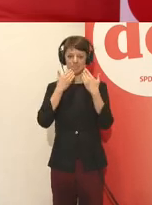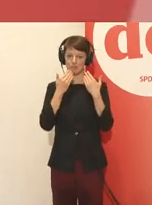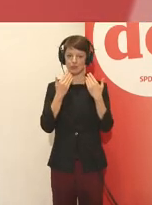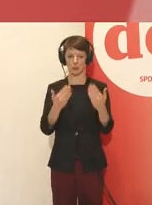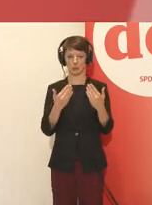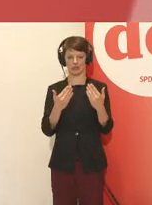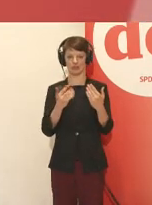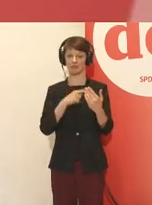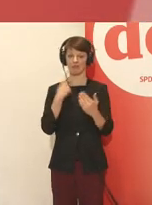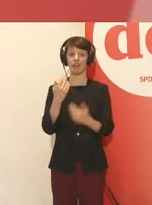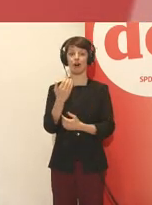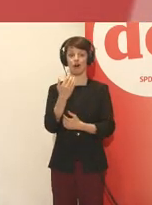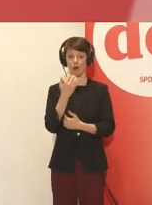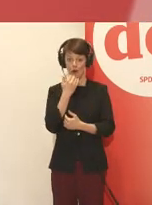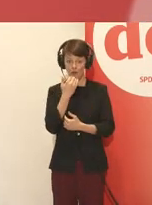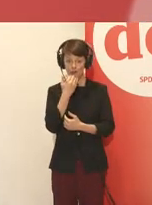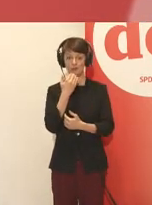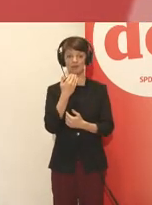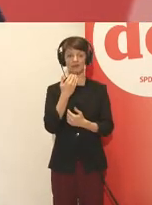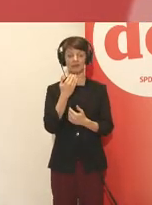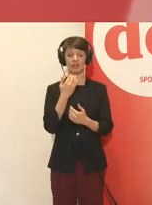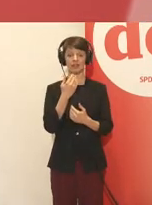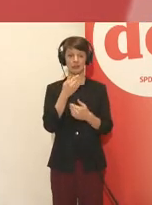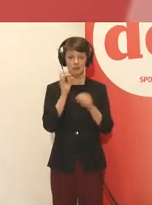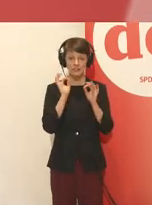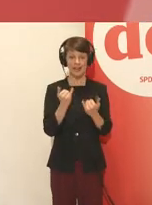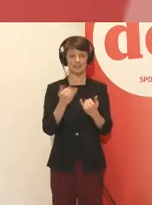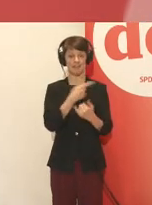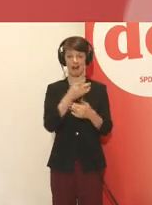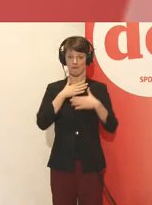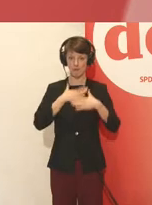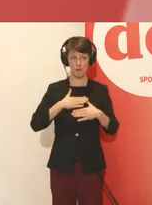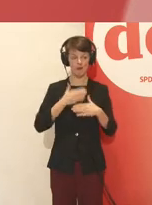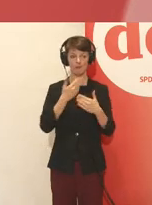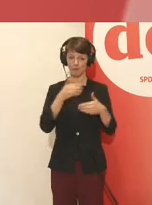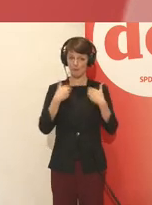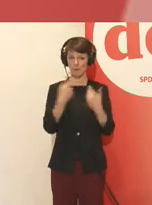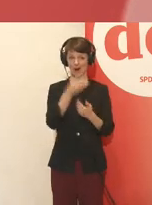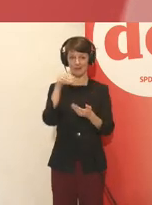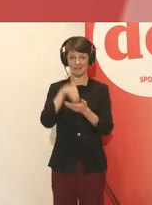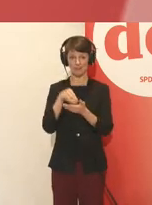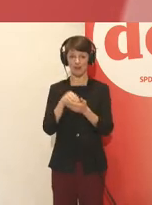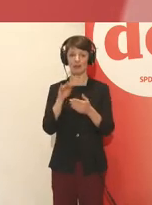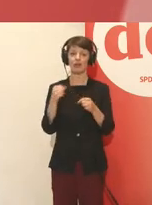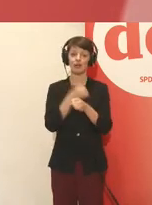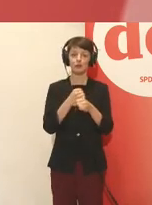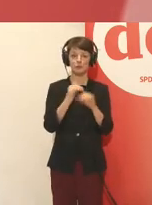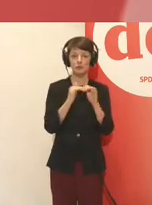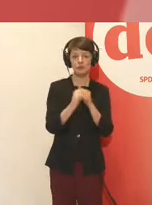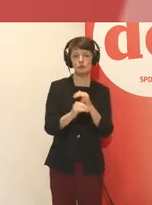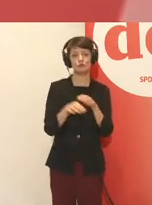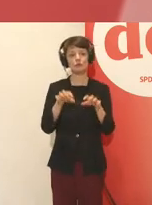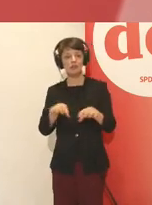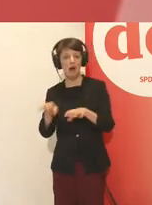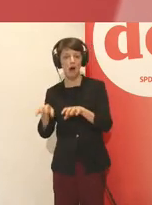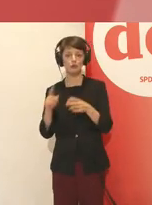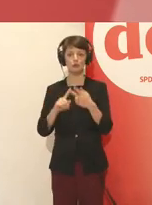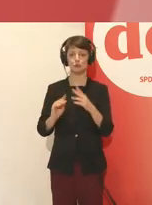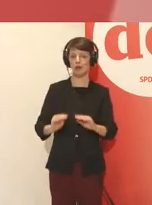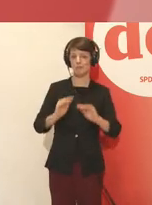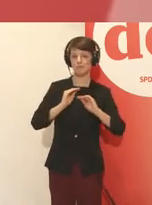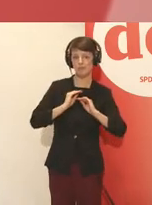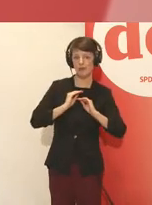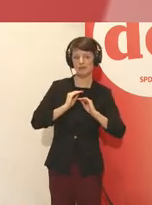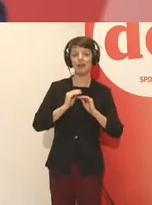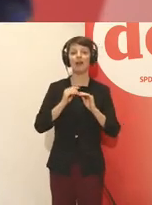hoffen wir freuen uns dass ihr dabei seid wir hoffen ihr habt es euch gemütlich gemacht an ihrem küchentisch auf der couch oder auch im bett